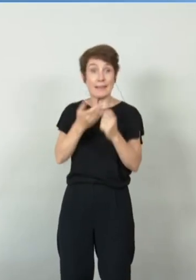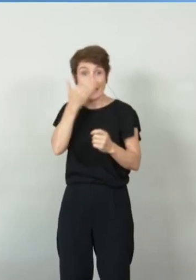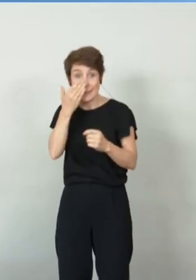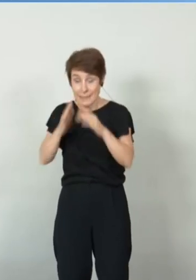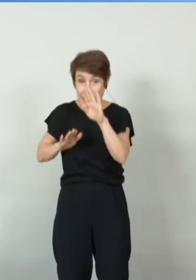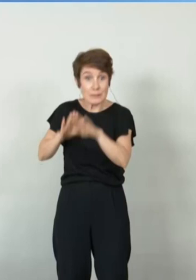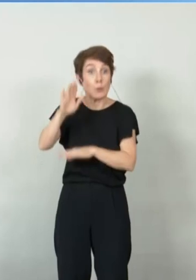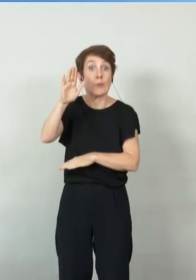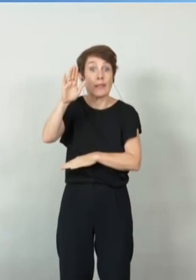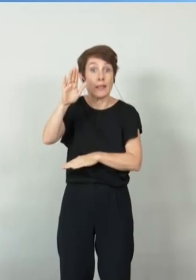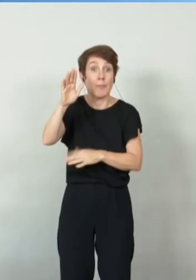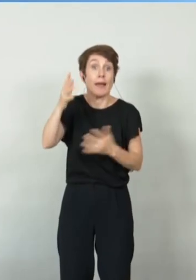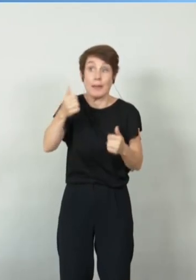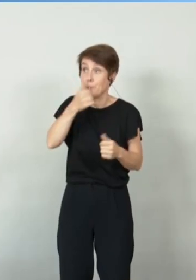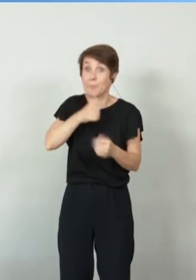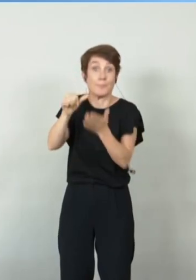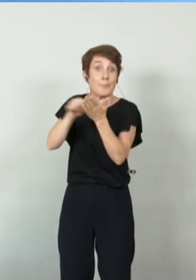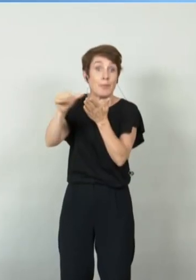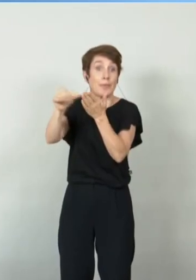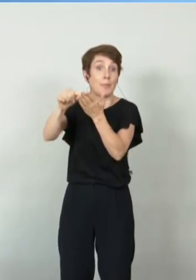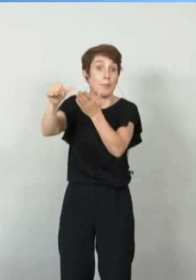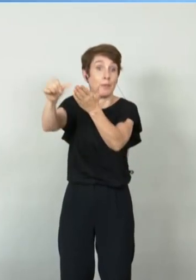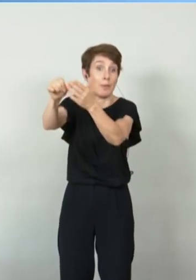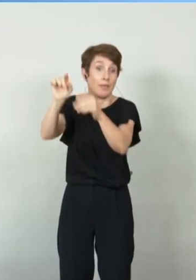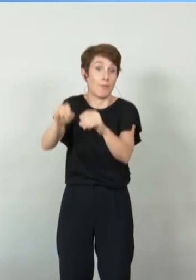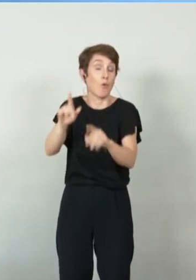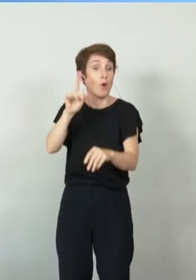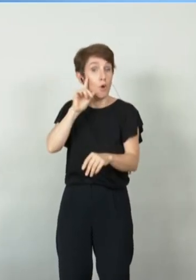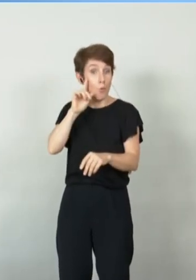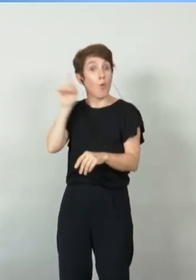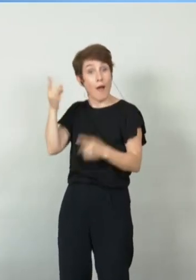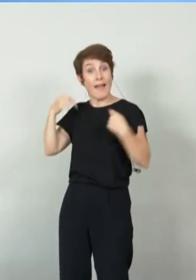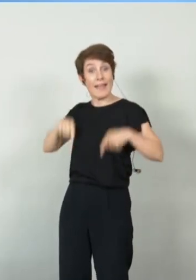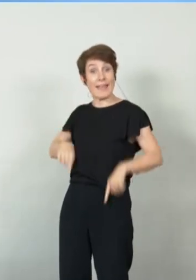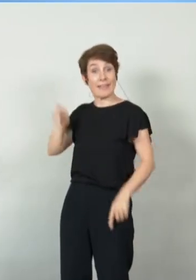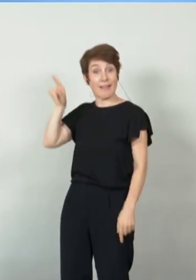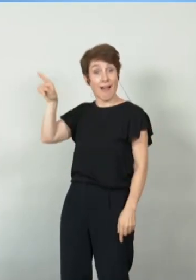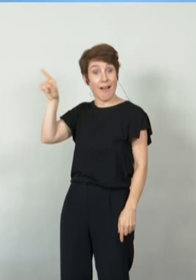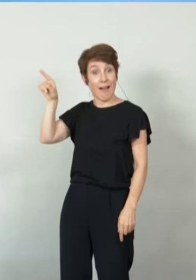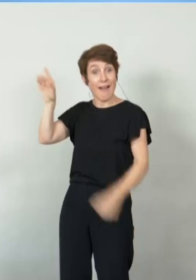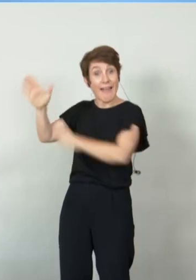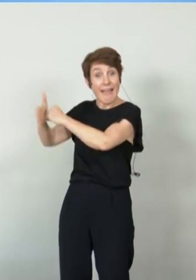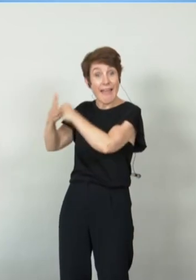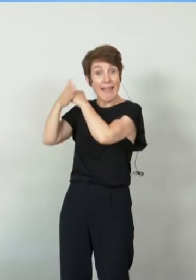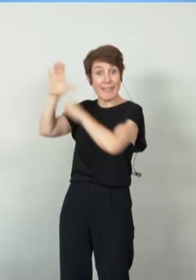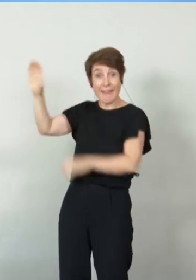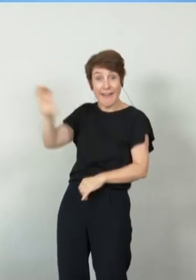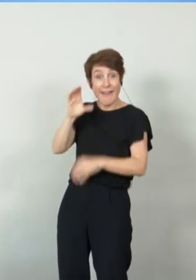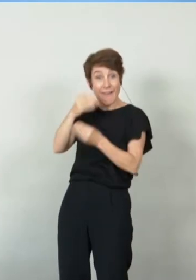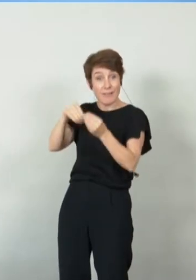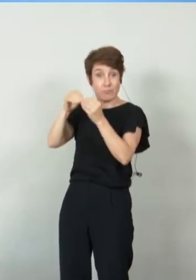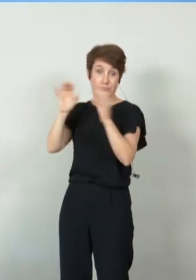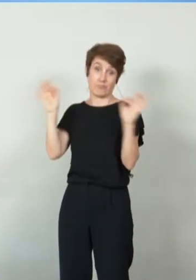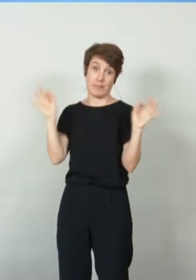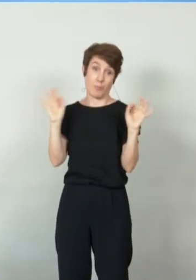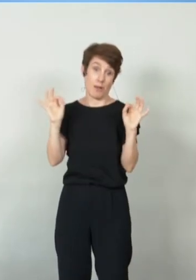qu'il faut payer puisque l'État là encore ne naît pas suffisamment